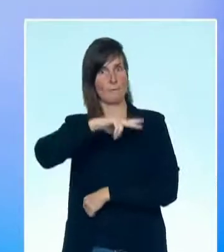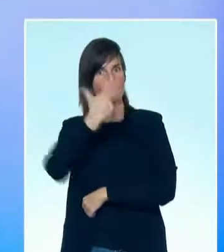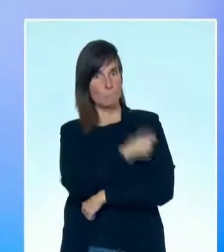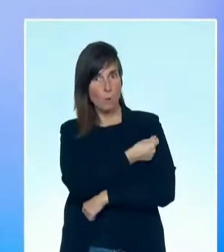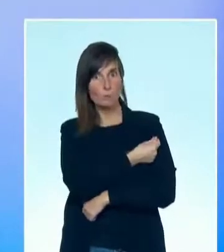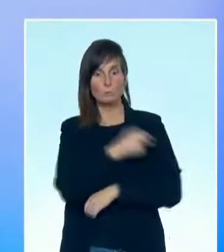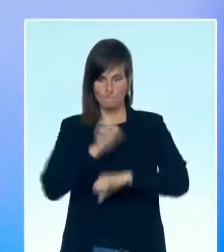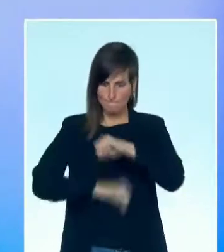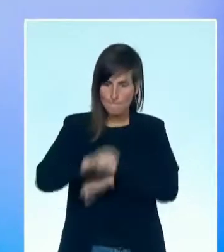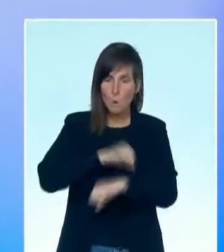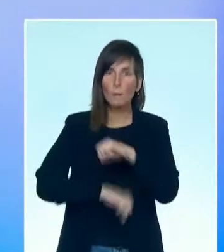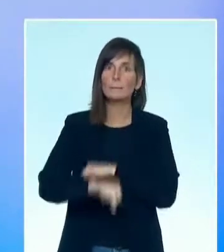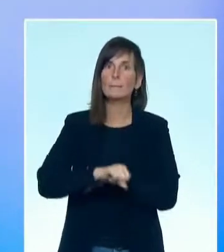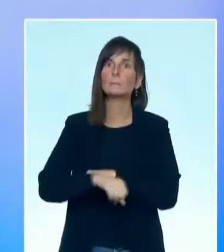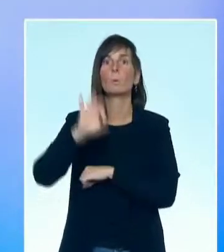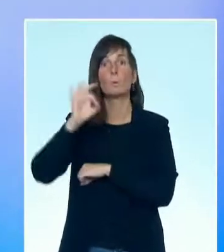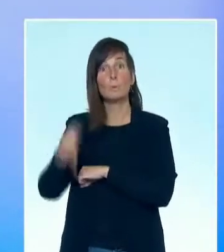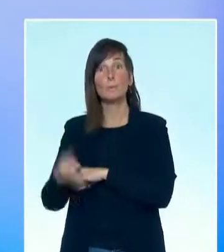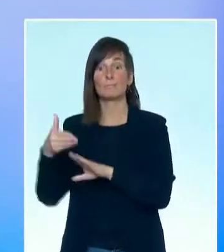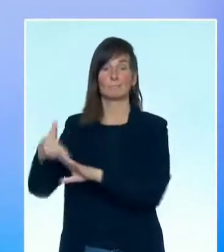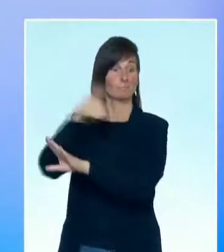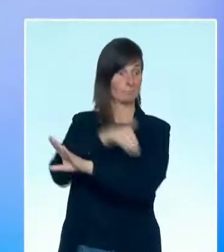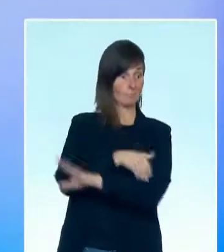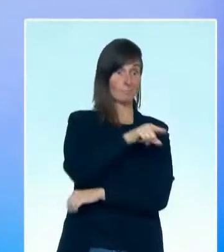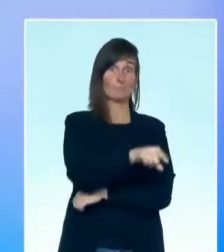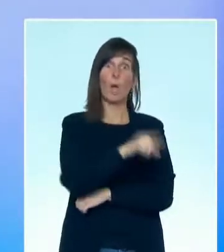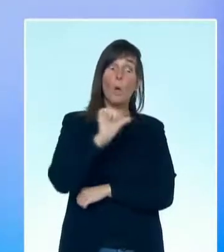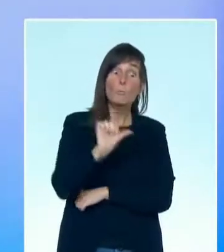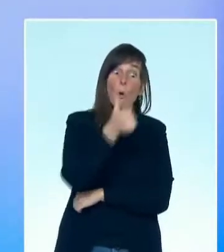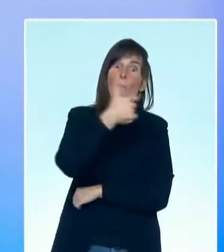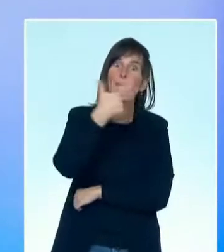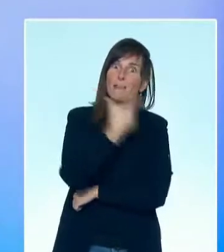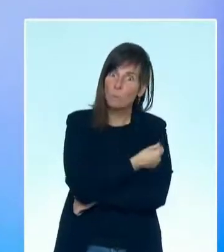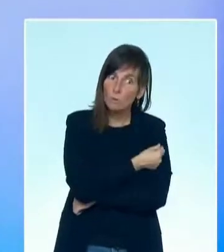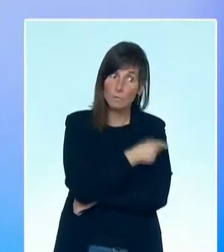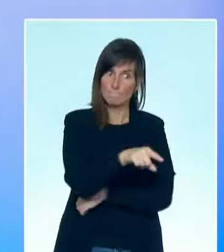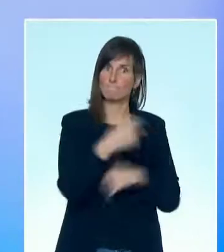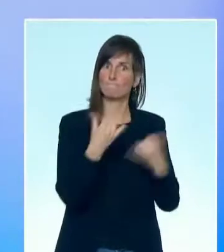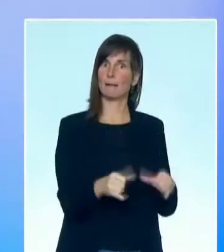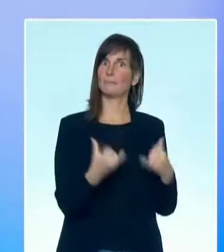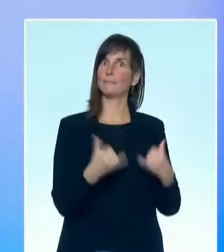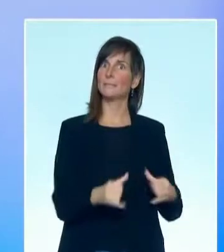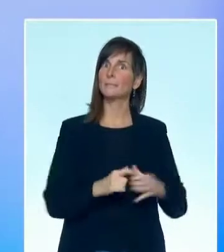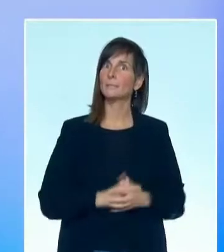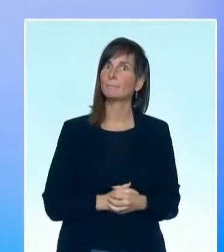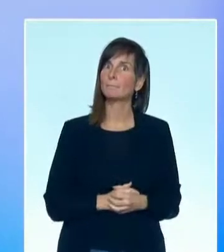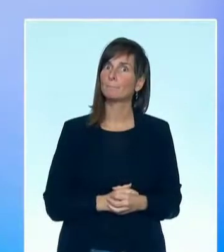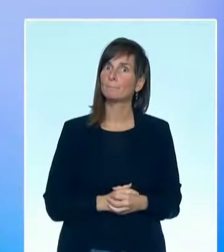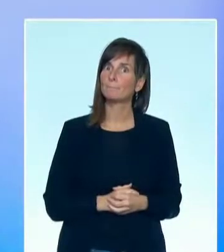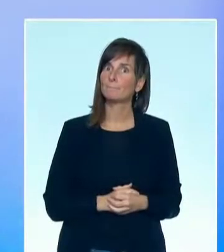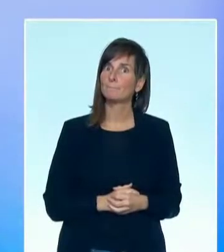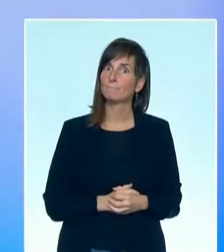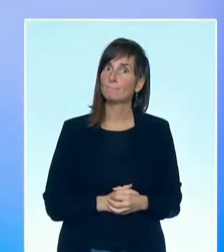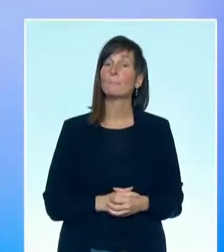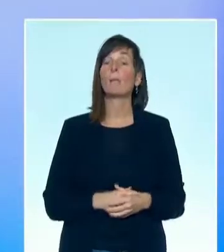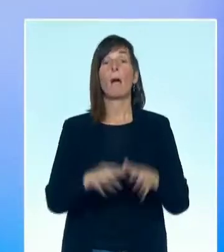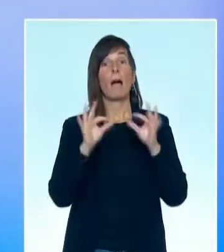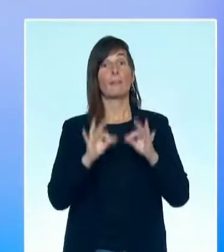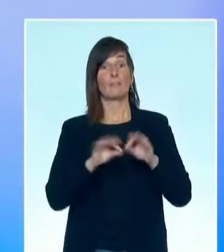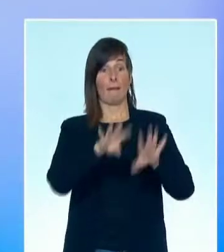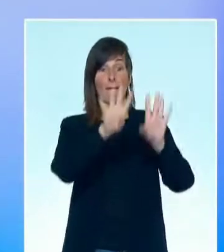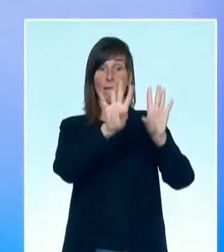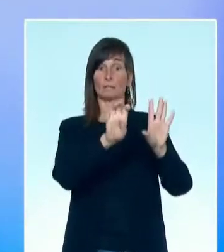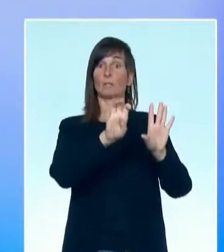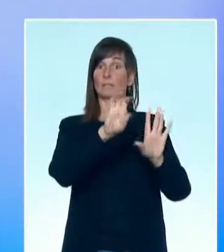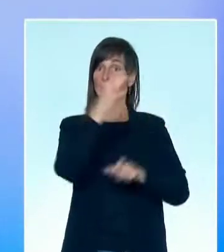pas oublier celui pour la primo-vaccination. Près de 90% de